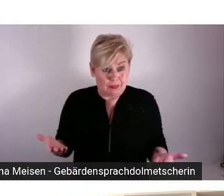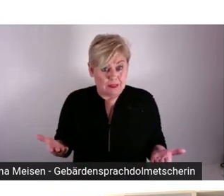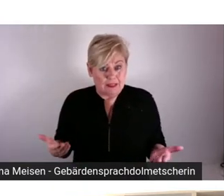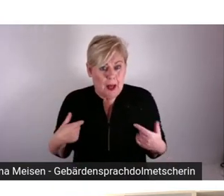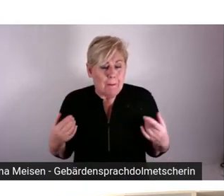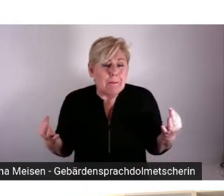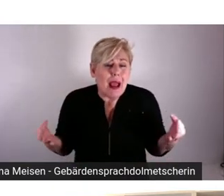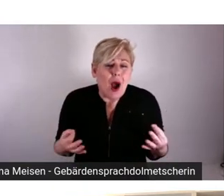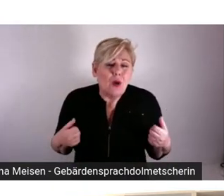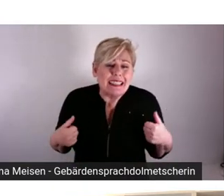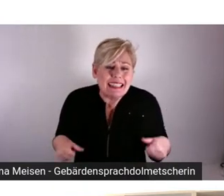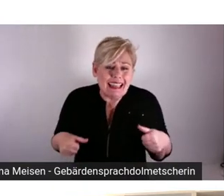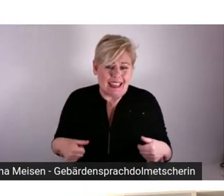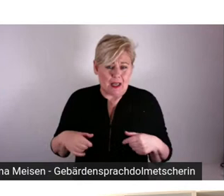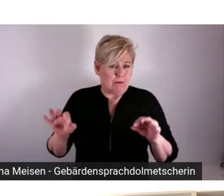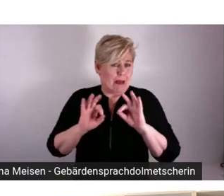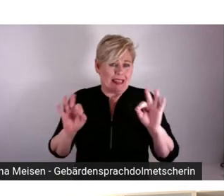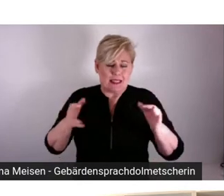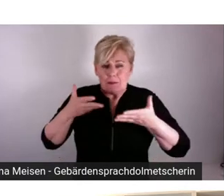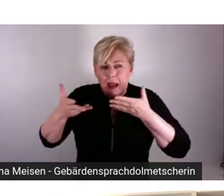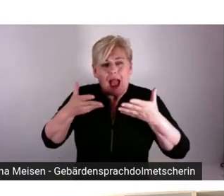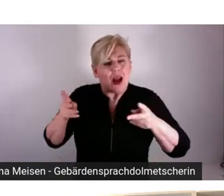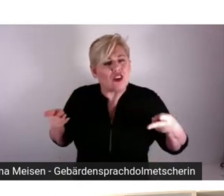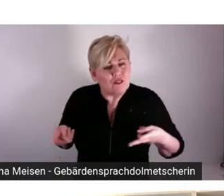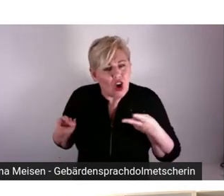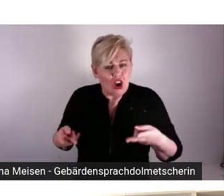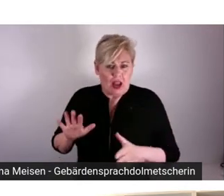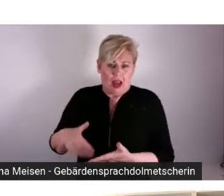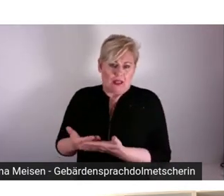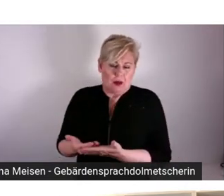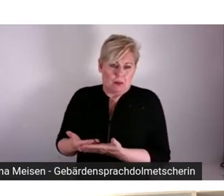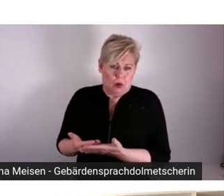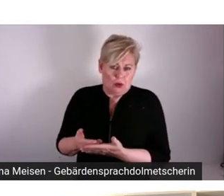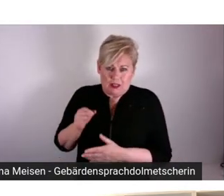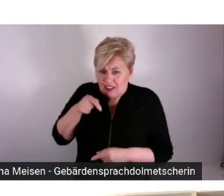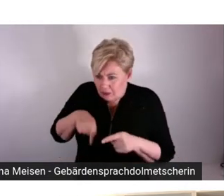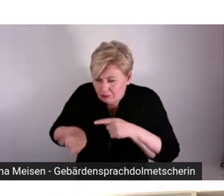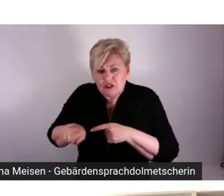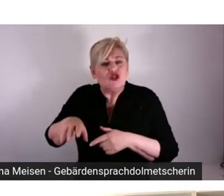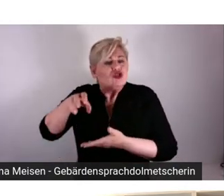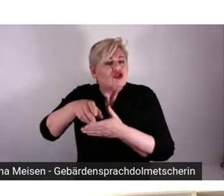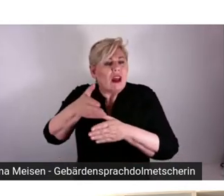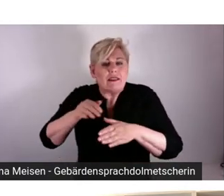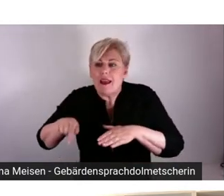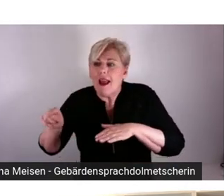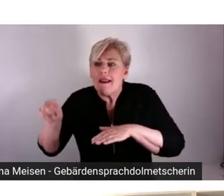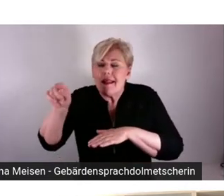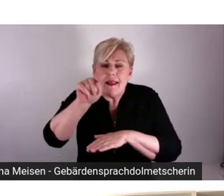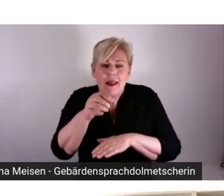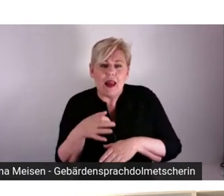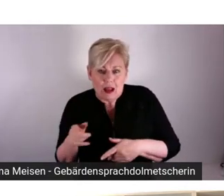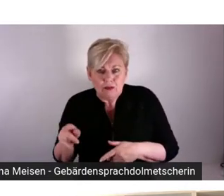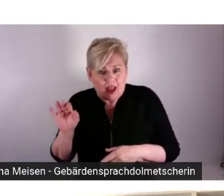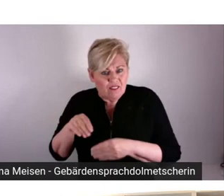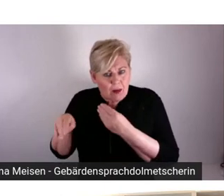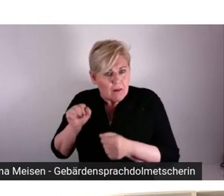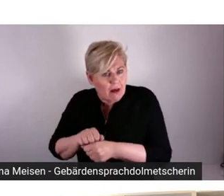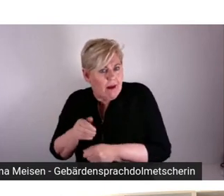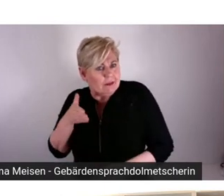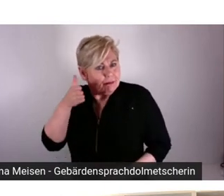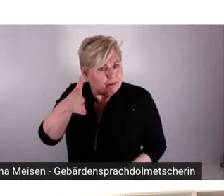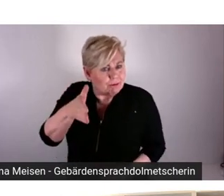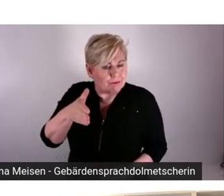wir dringend bessere Beratungs- und Förderangebote eben auch vor Ort in den Stadtteilen, wo Familien sich hinwenden können. Das heißt